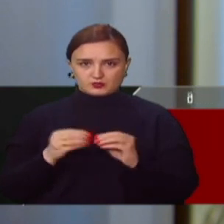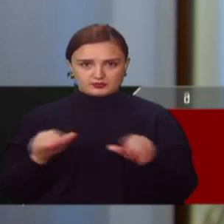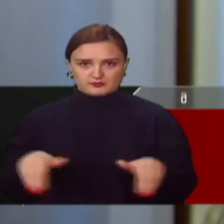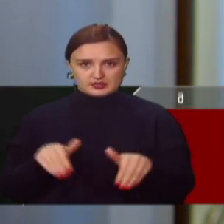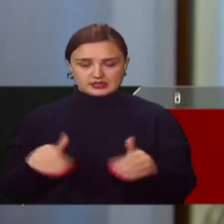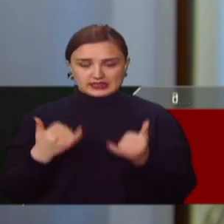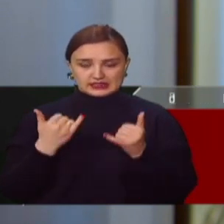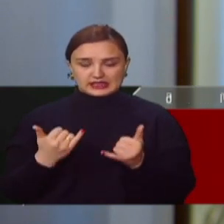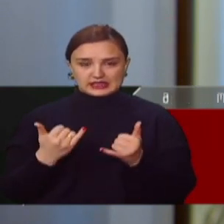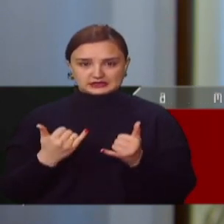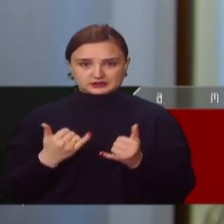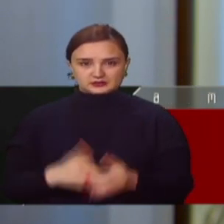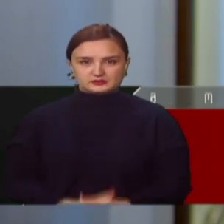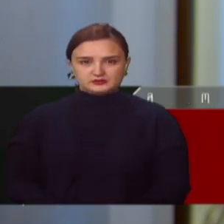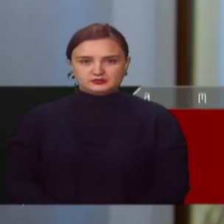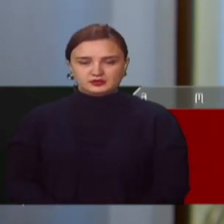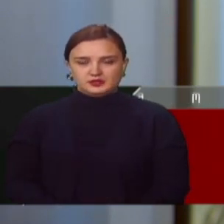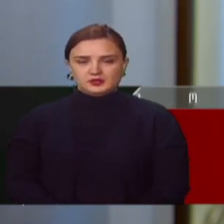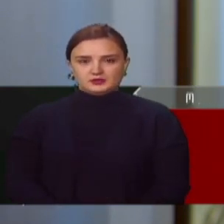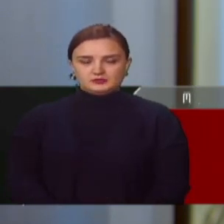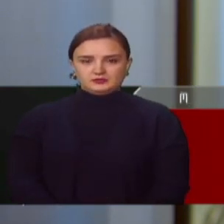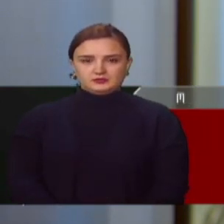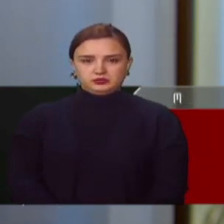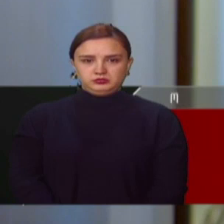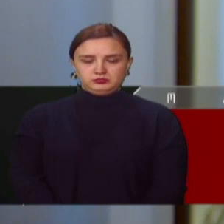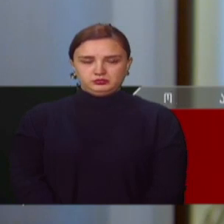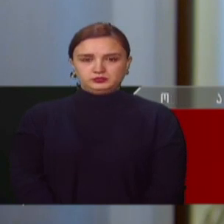ეხა მეგობართან მქონდა საუბარი და